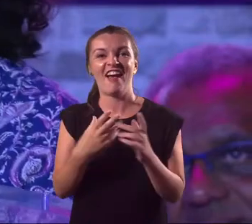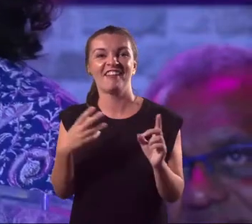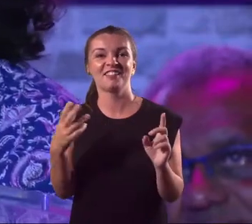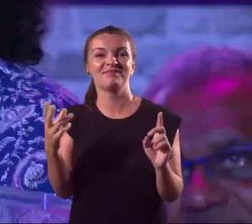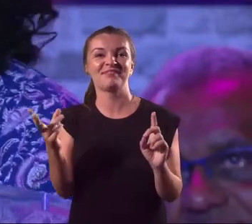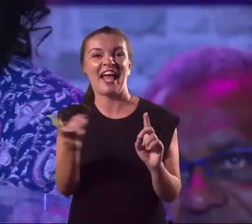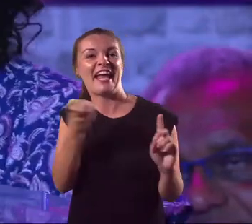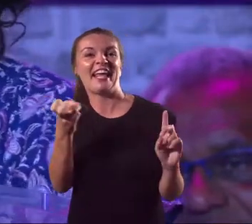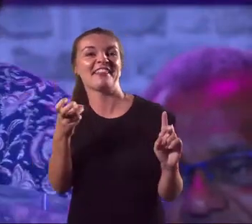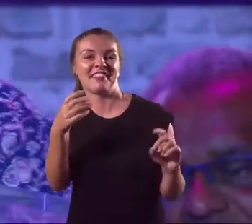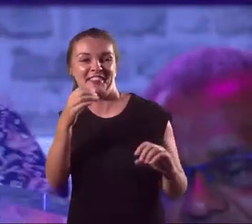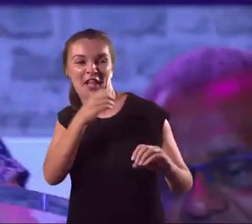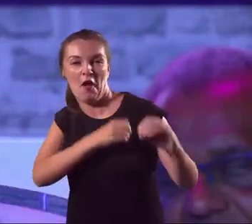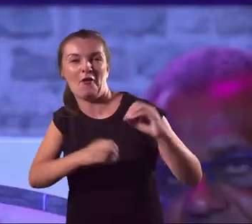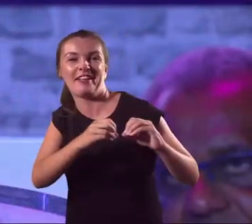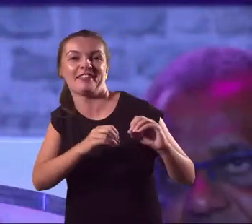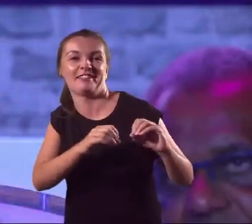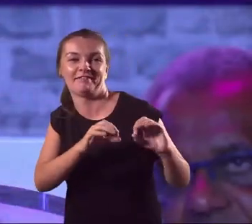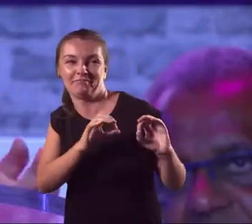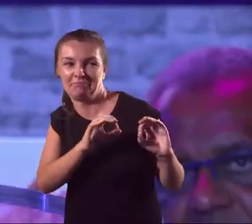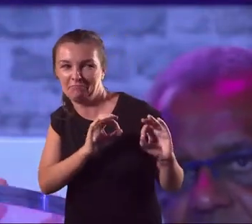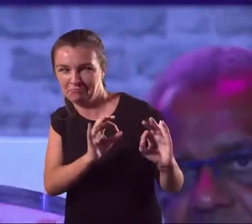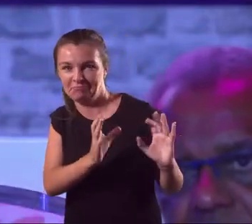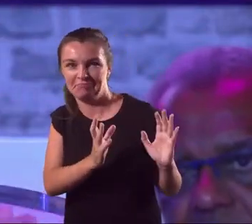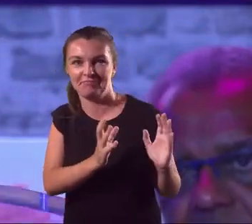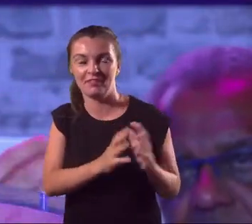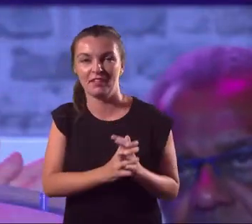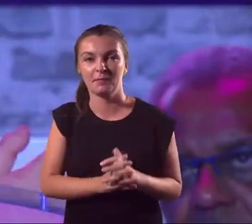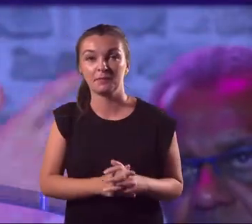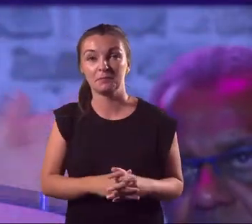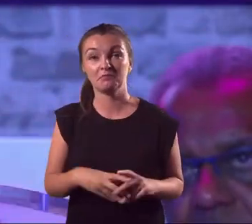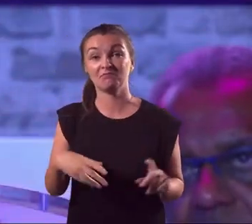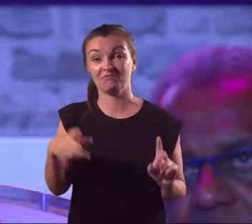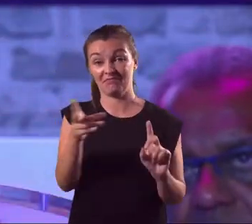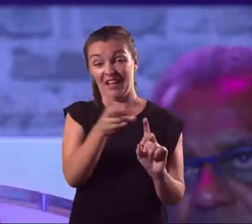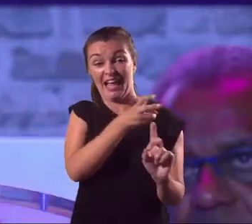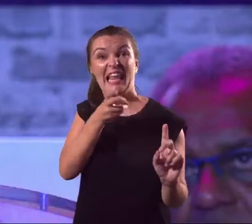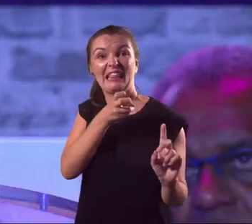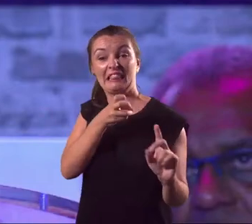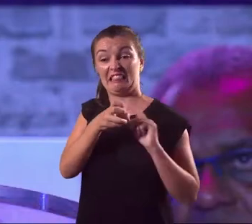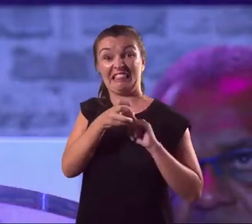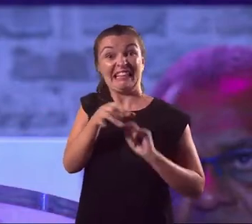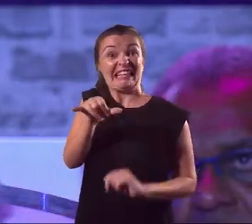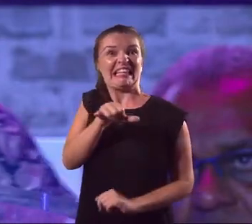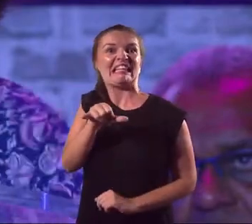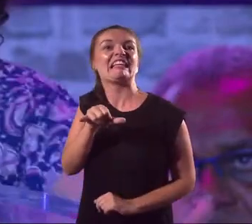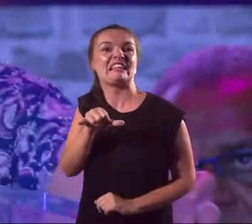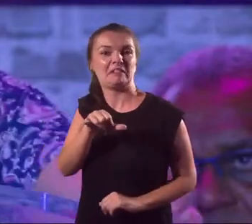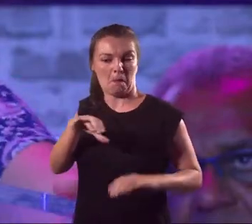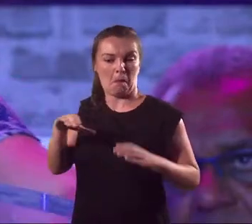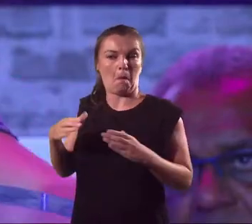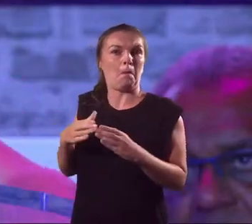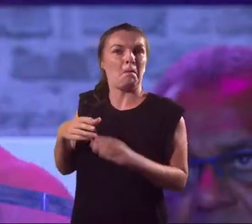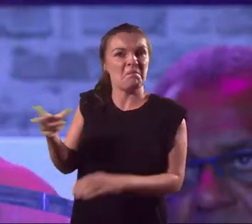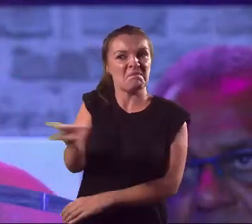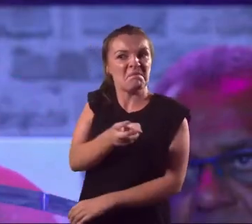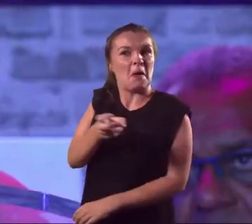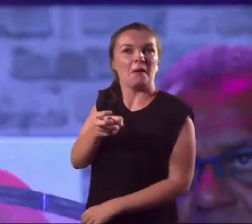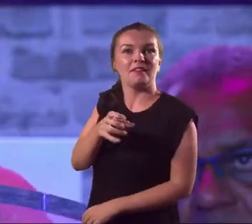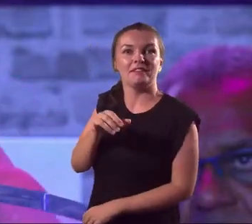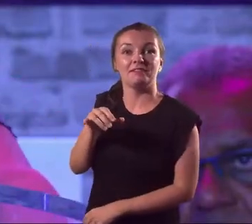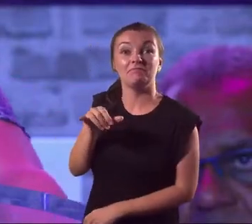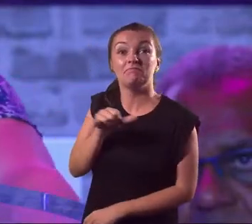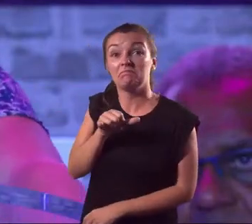en bande organisée. Et donc, il faut s'intéresser à qui se trouve dans cette bande. Dans cette bande, il